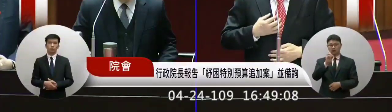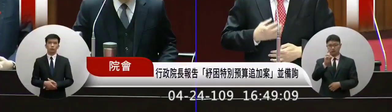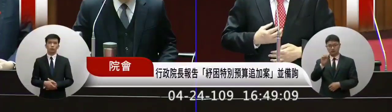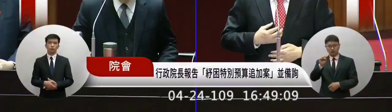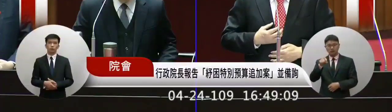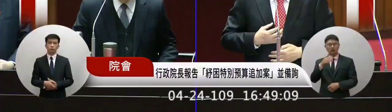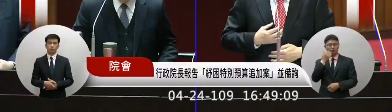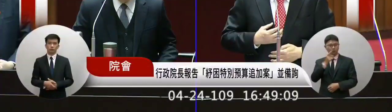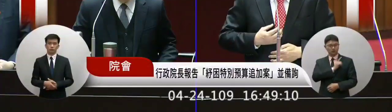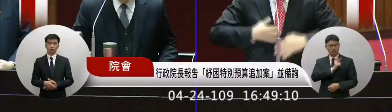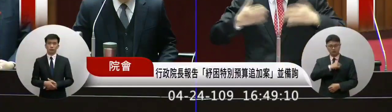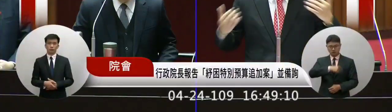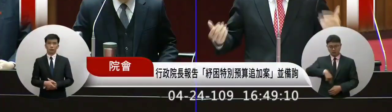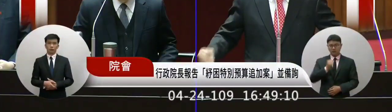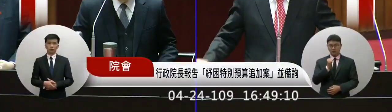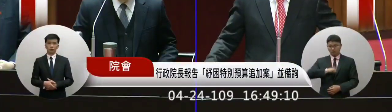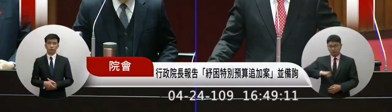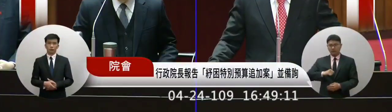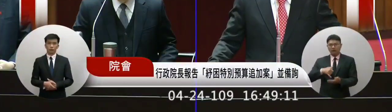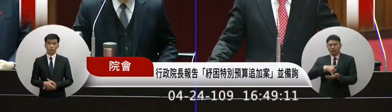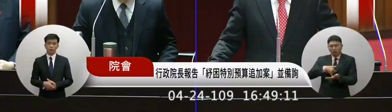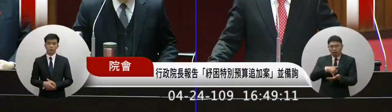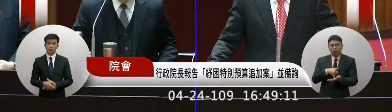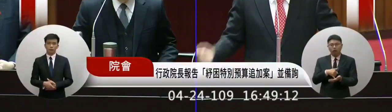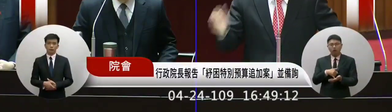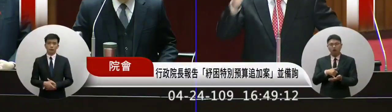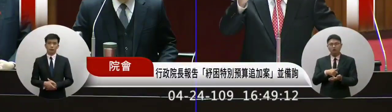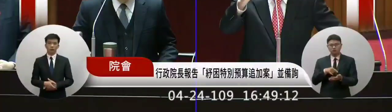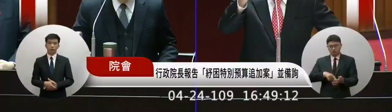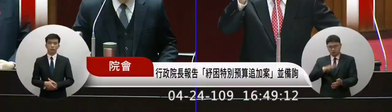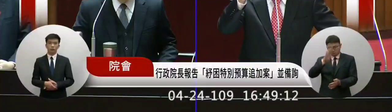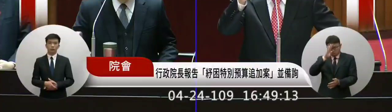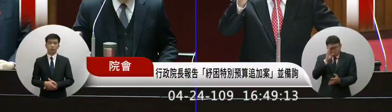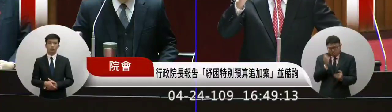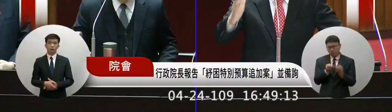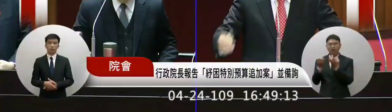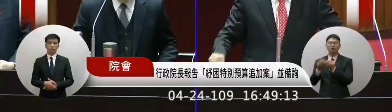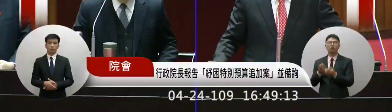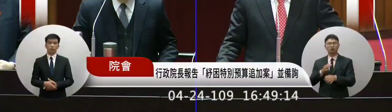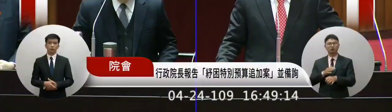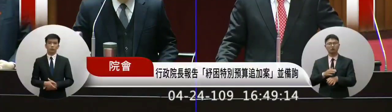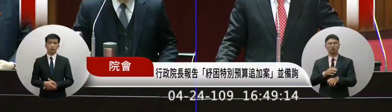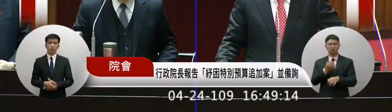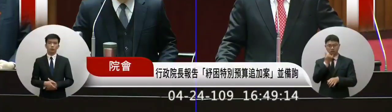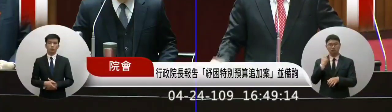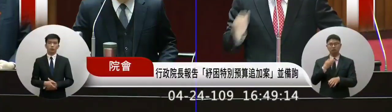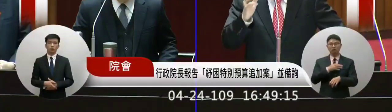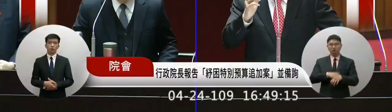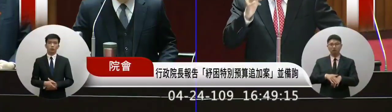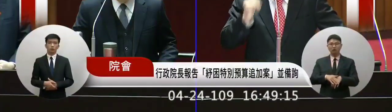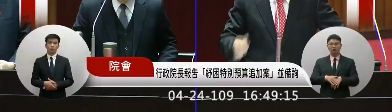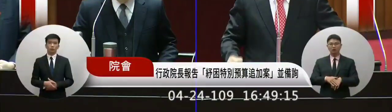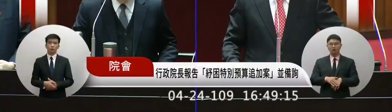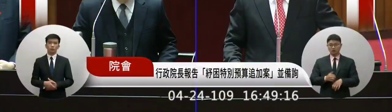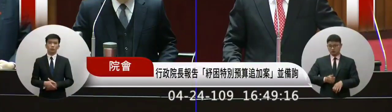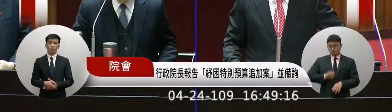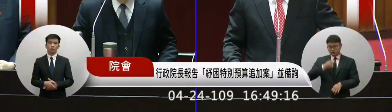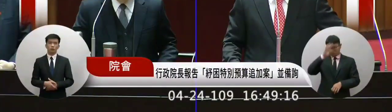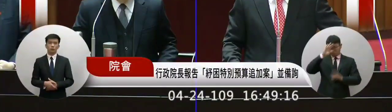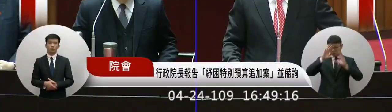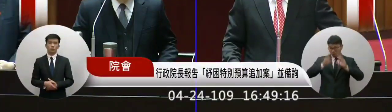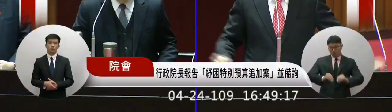体不足、免疫性不足的时候，它就跑出来，所以并没有所谓的痊愈。院长要了